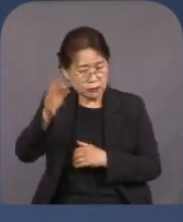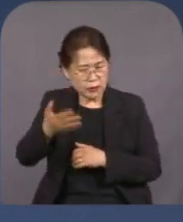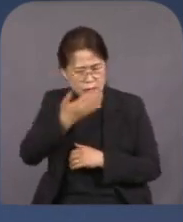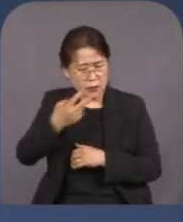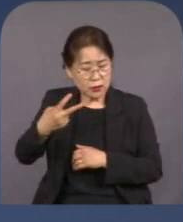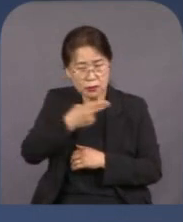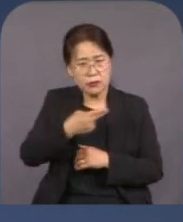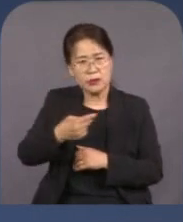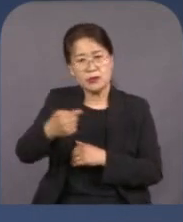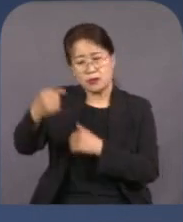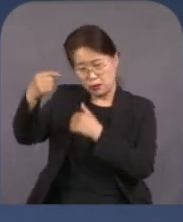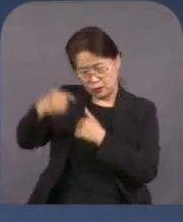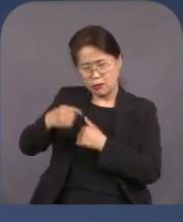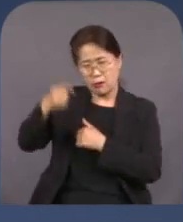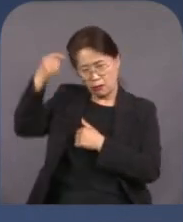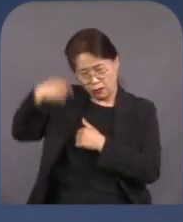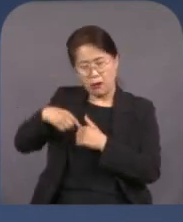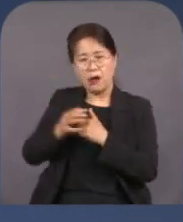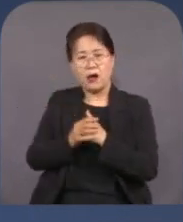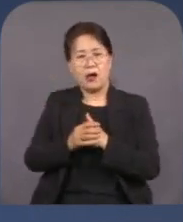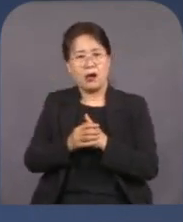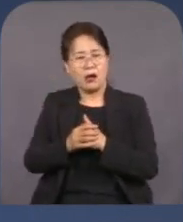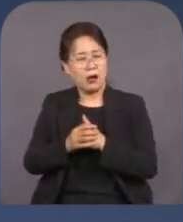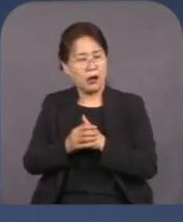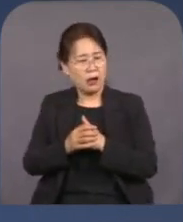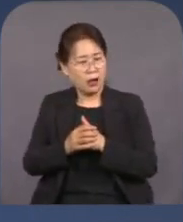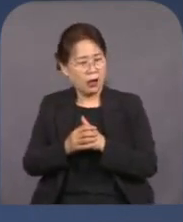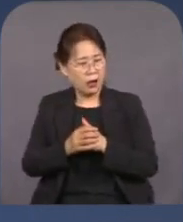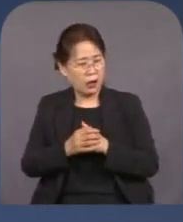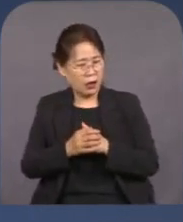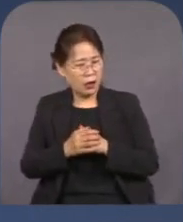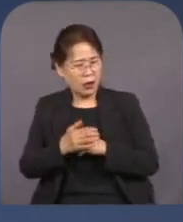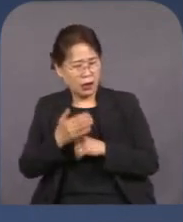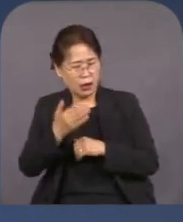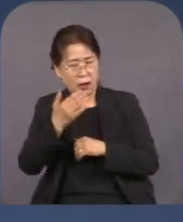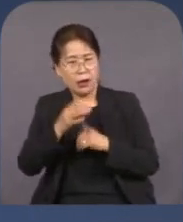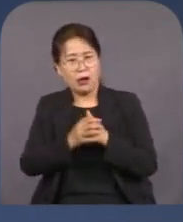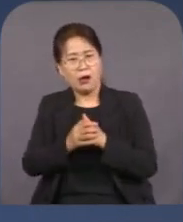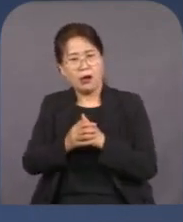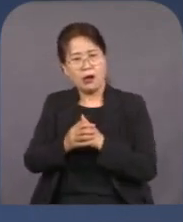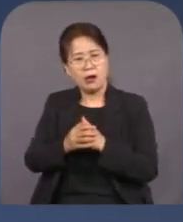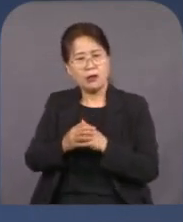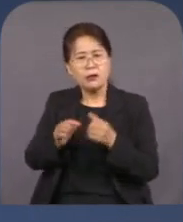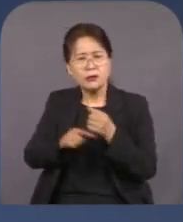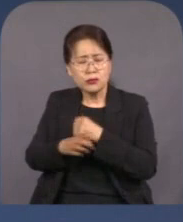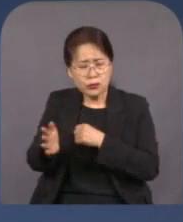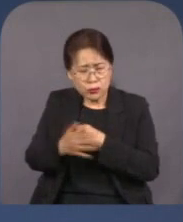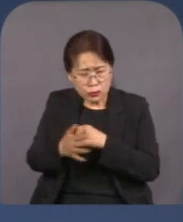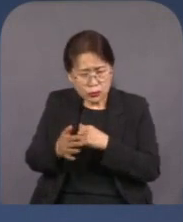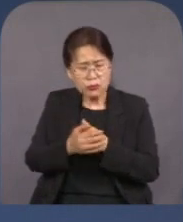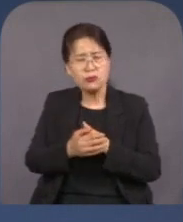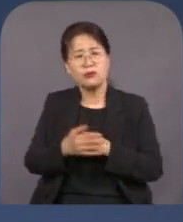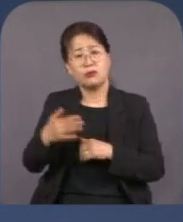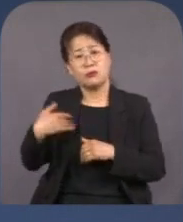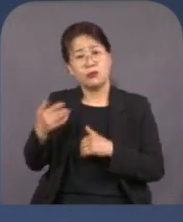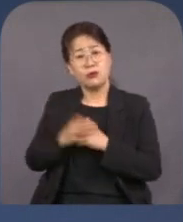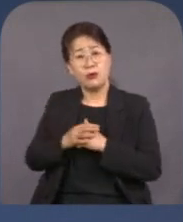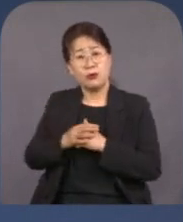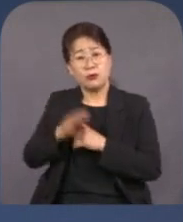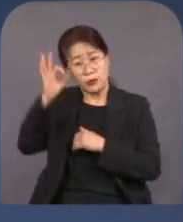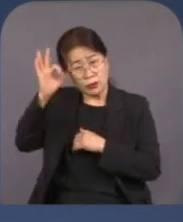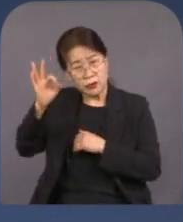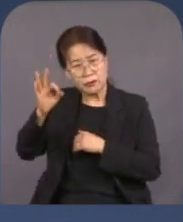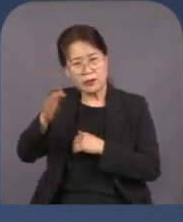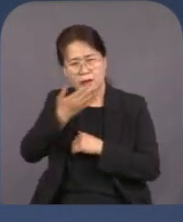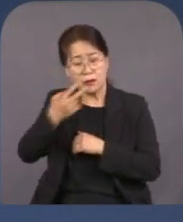그래서 저는 영문도 모르고 신을 금식을 했는데 그 10일 금식하는 기간 동안에 그 마귀의 관계가